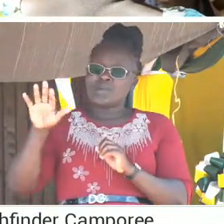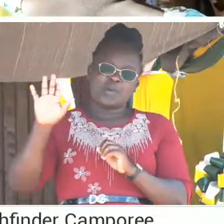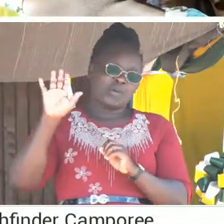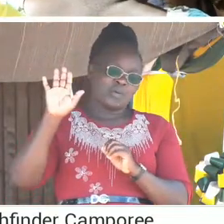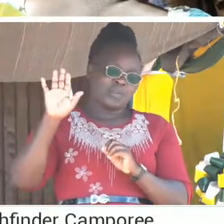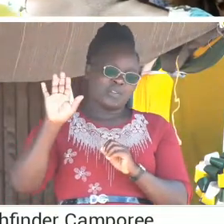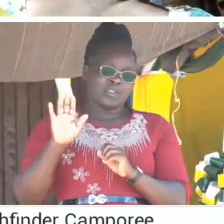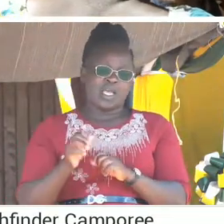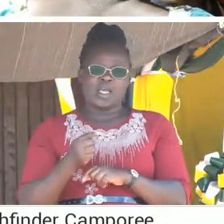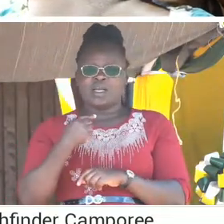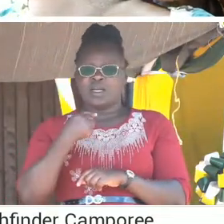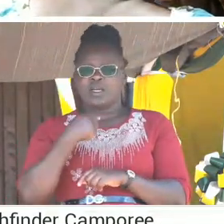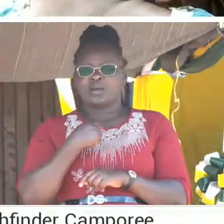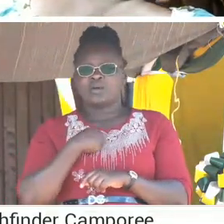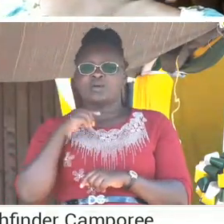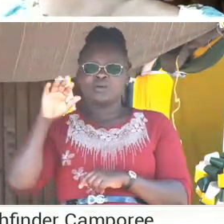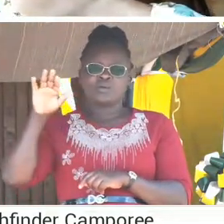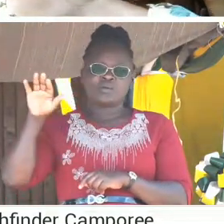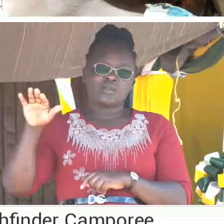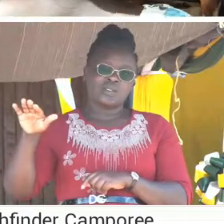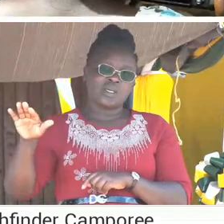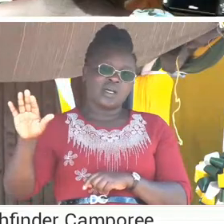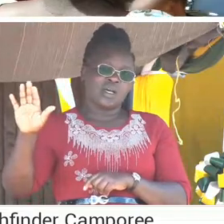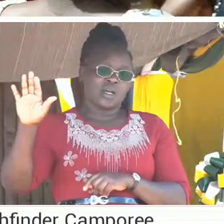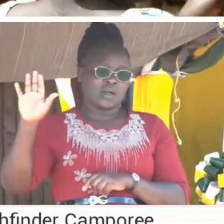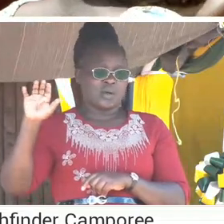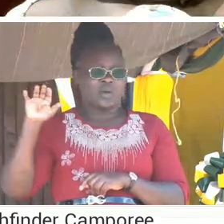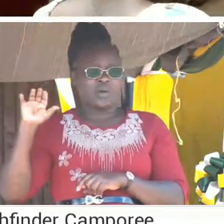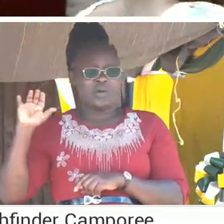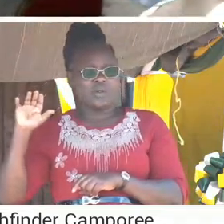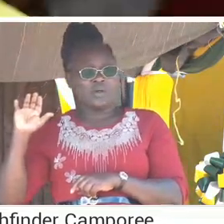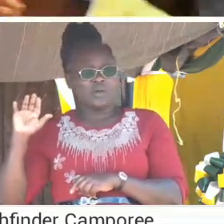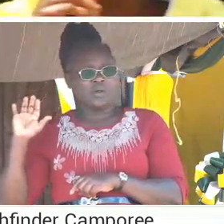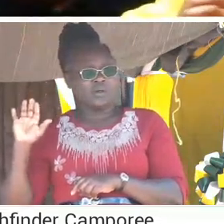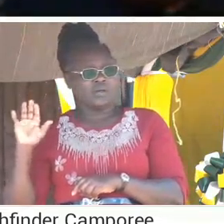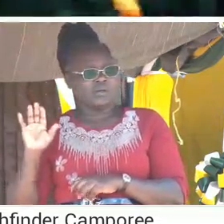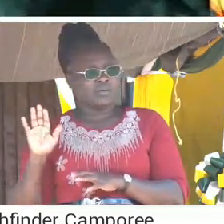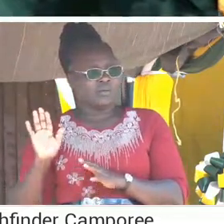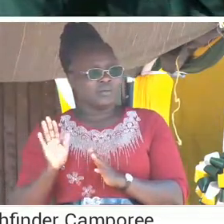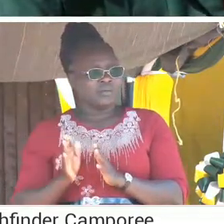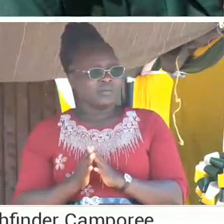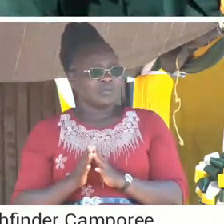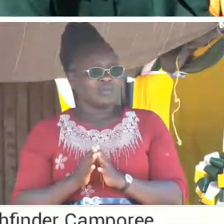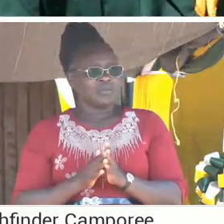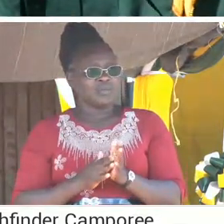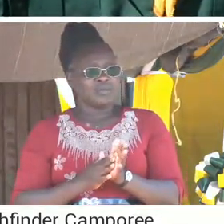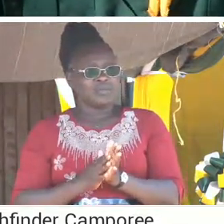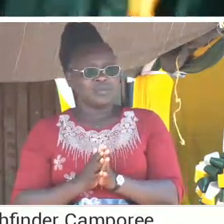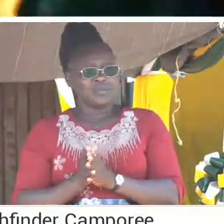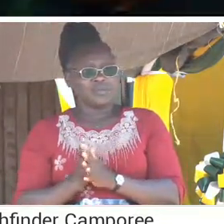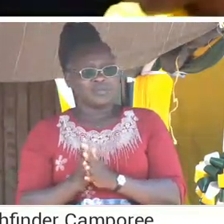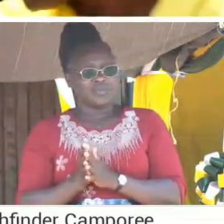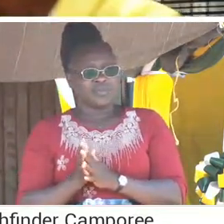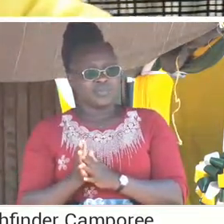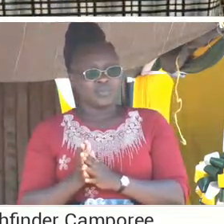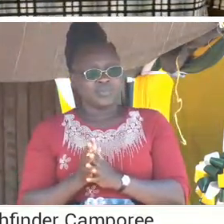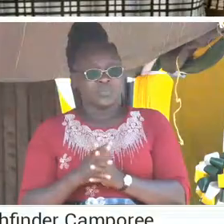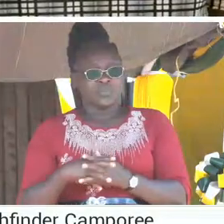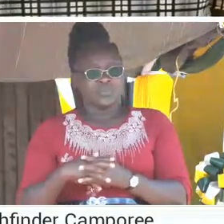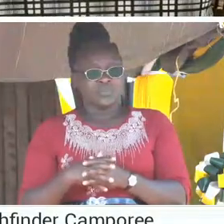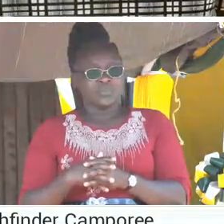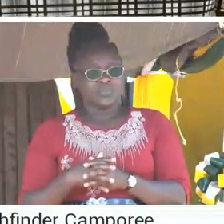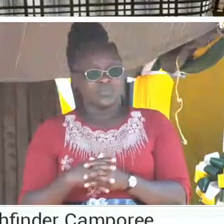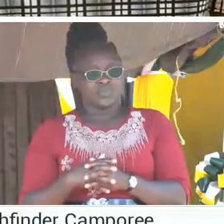siku zangu zako. Naomba utulifu tuweze kupata ombi